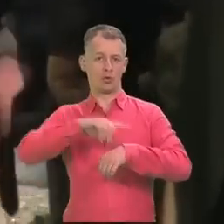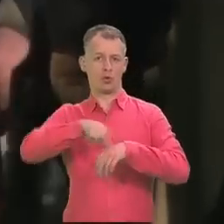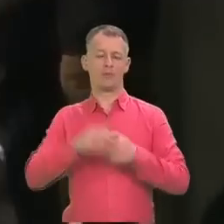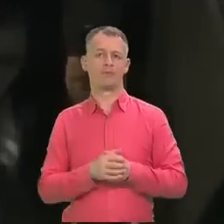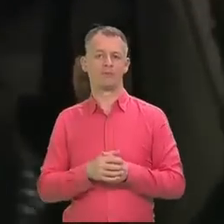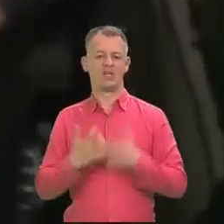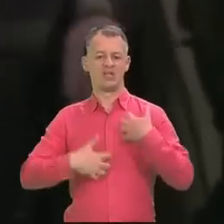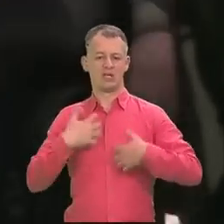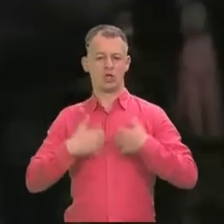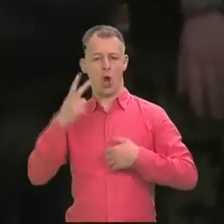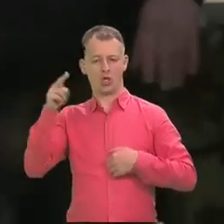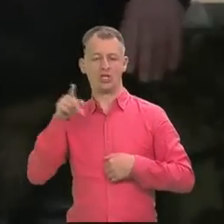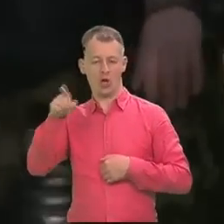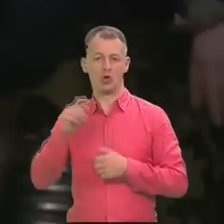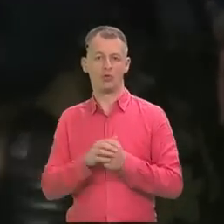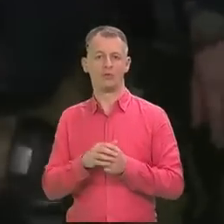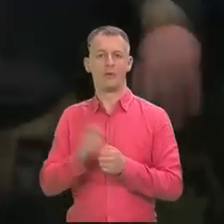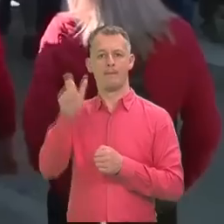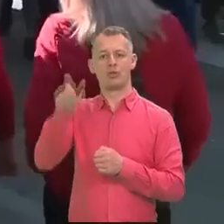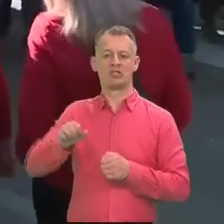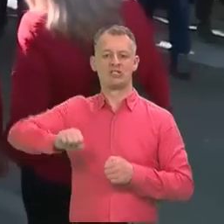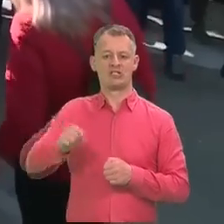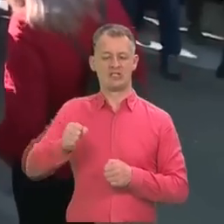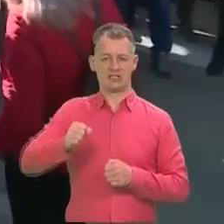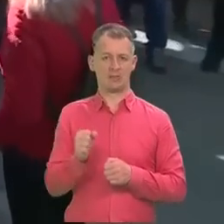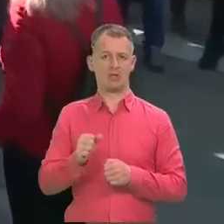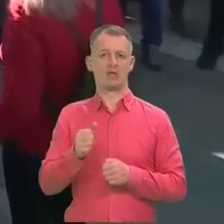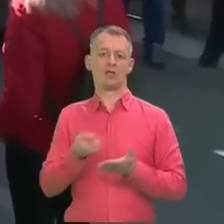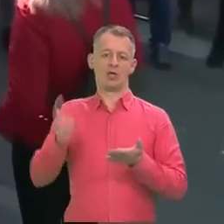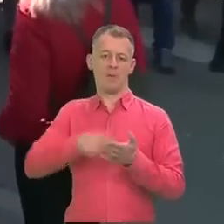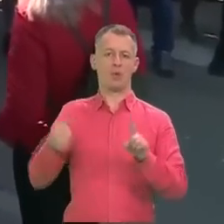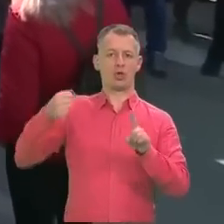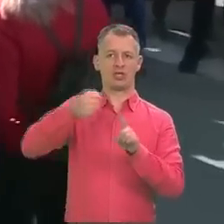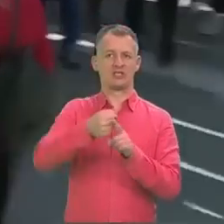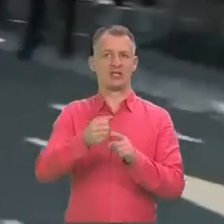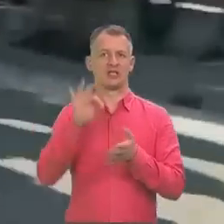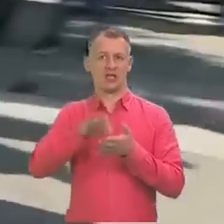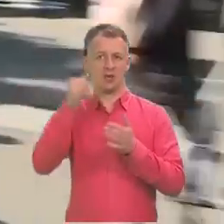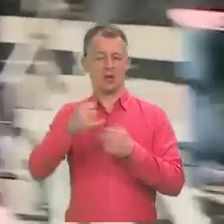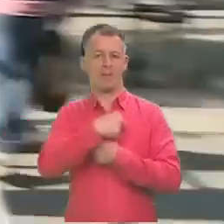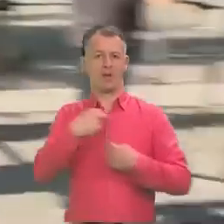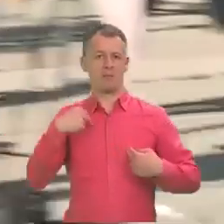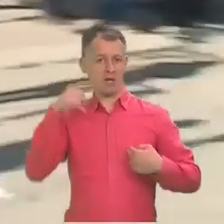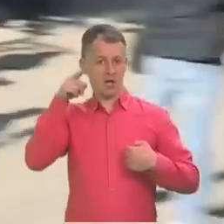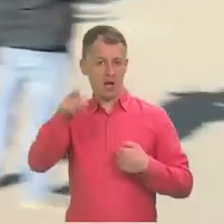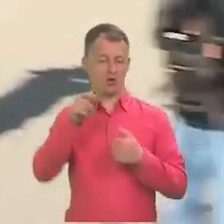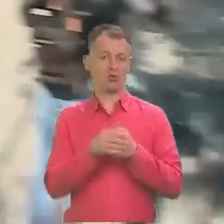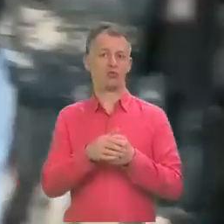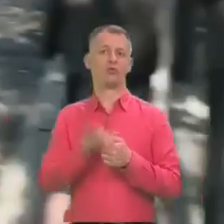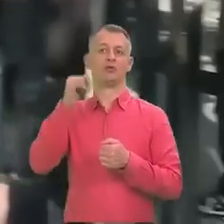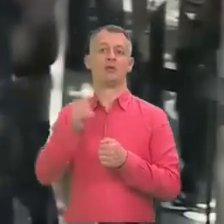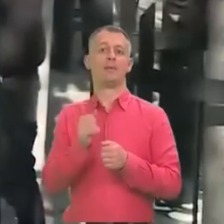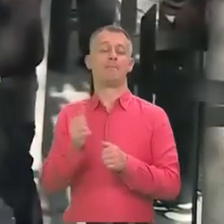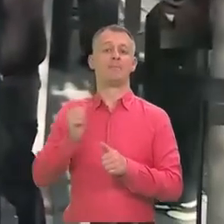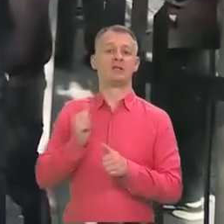Tensiunile continuă în Kosovo. Sârbia a ieșit din nou în stradă. De această dată, protestatarii s-au adunat în fața primăriei Zvețan. Instituția este însă păzită de zeci de